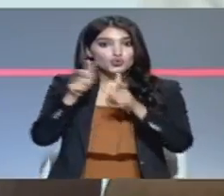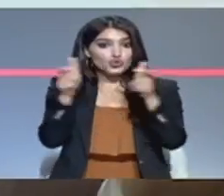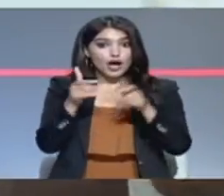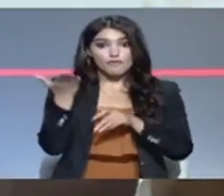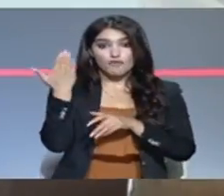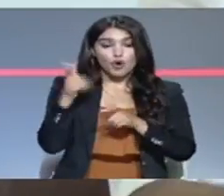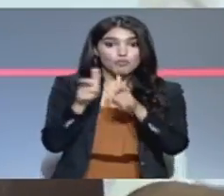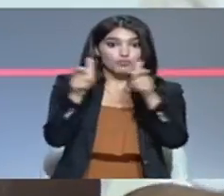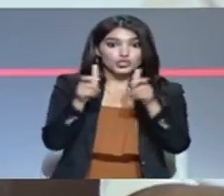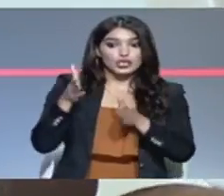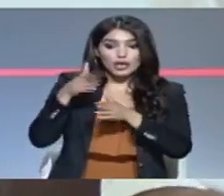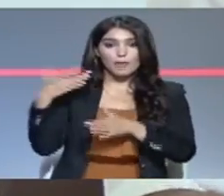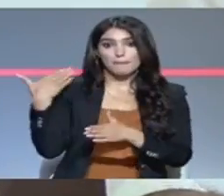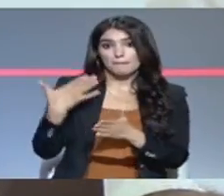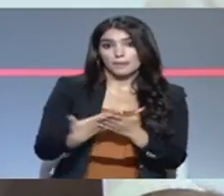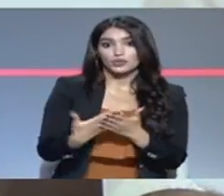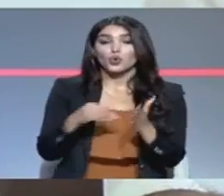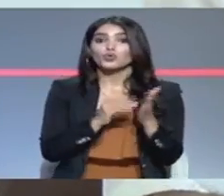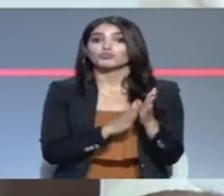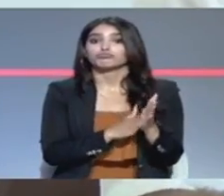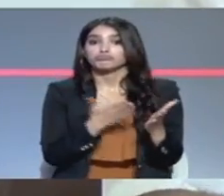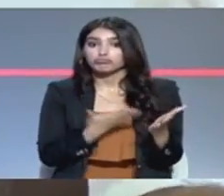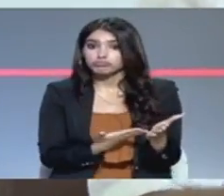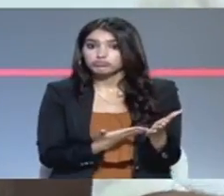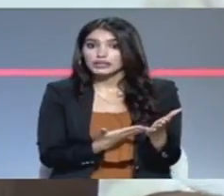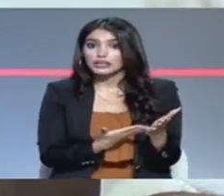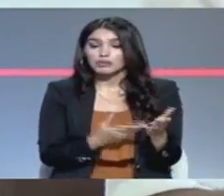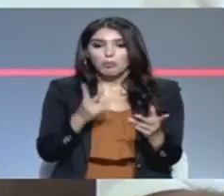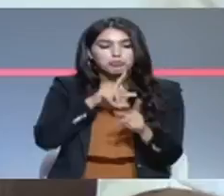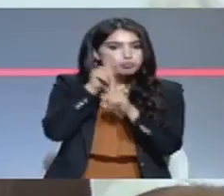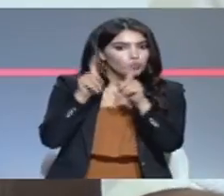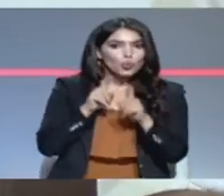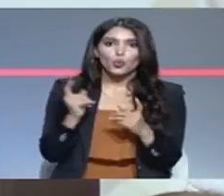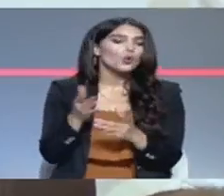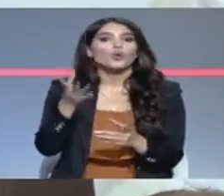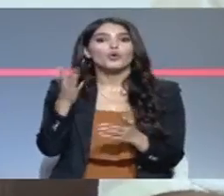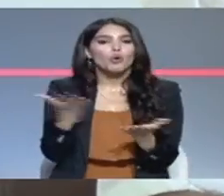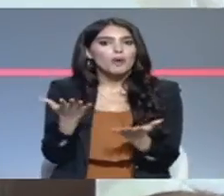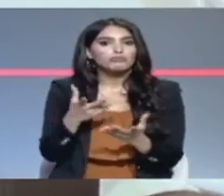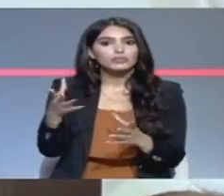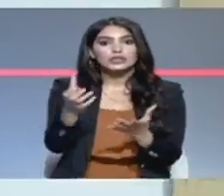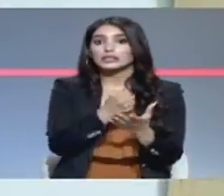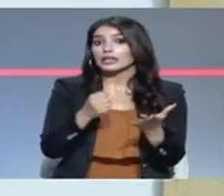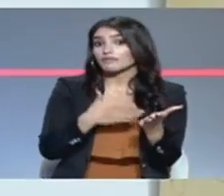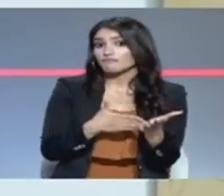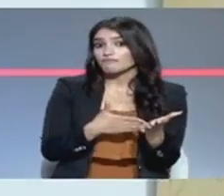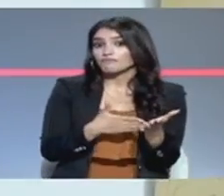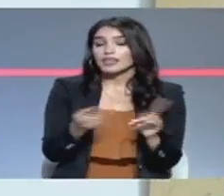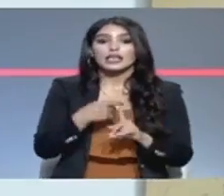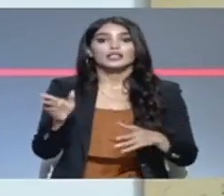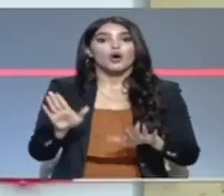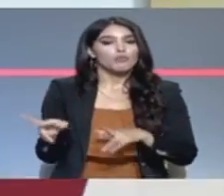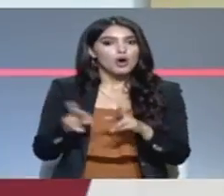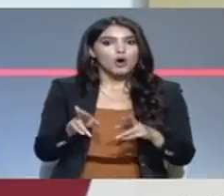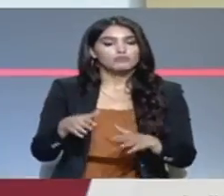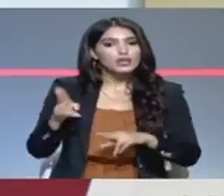من الوقت هذاك لليوم نلقوها مسجلة. نتساءل كيف أمكنها يعني تسجيلها؟ إحياء السكة